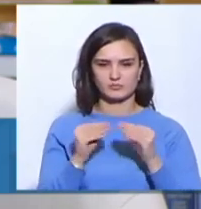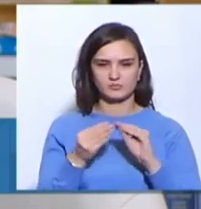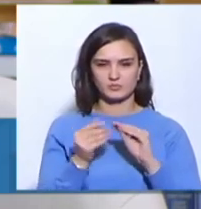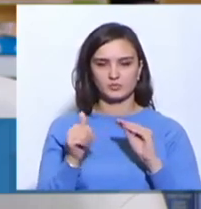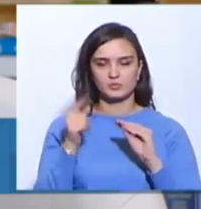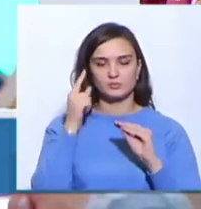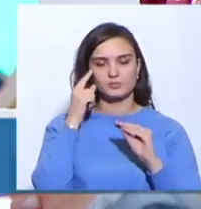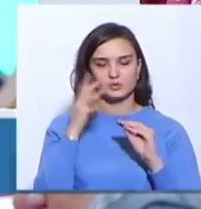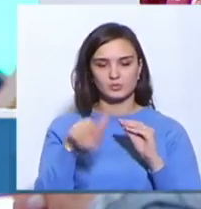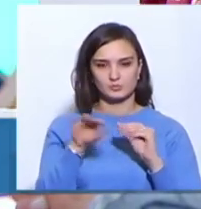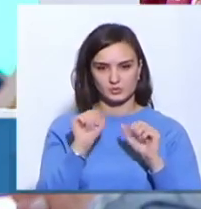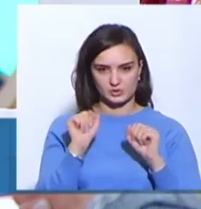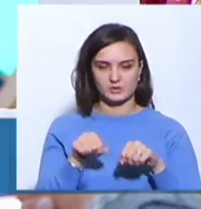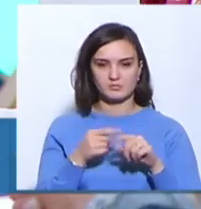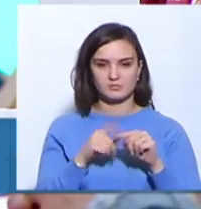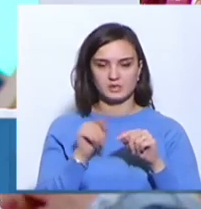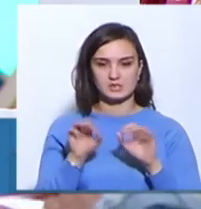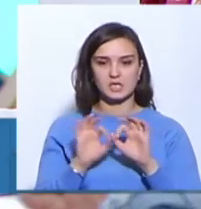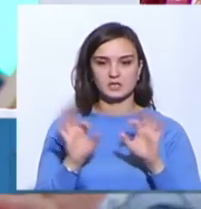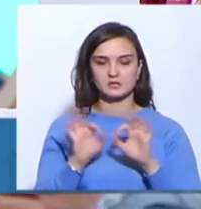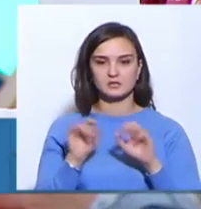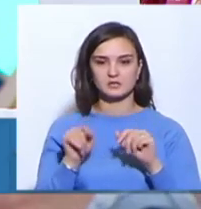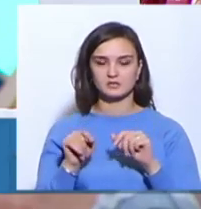როგორ ფიქრობთ, შეიძლება ეს აიხსნას